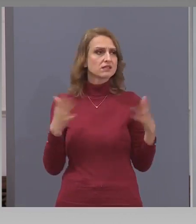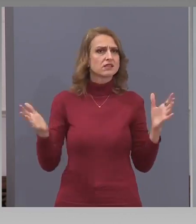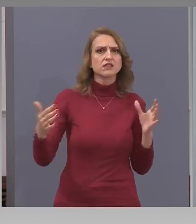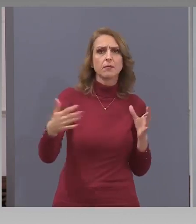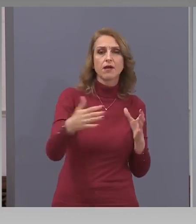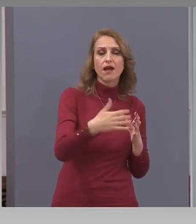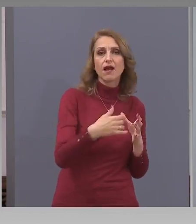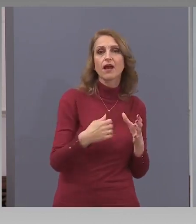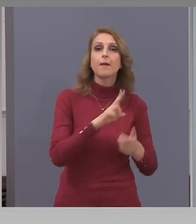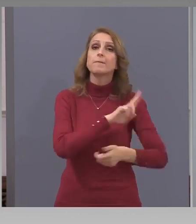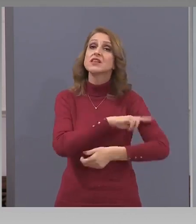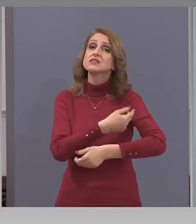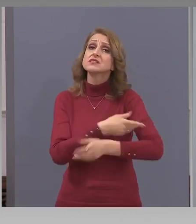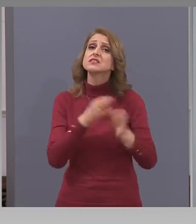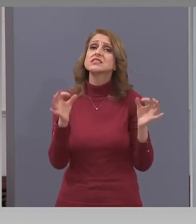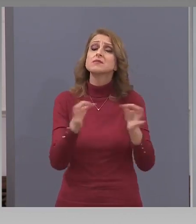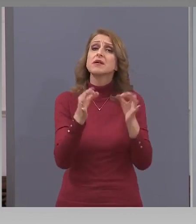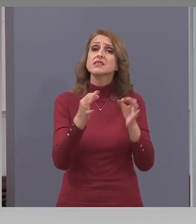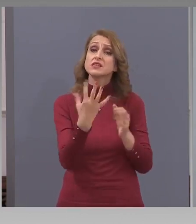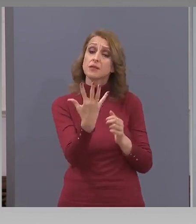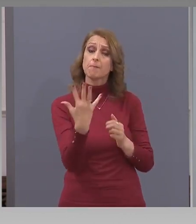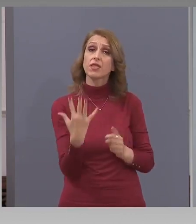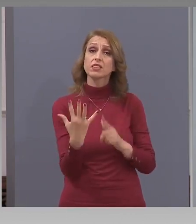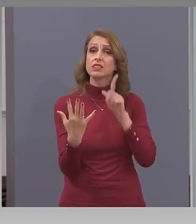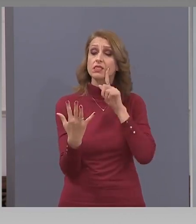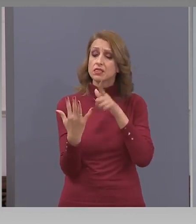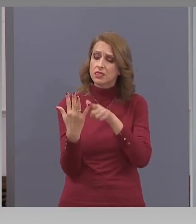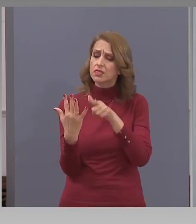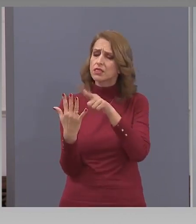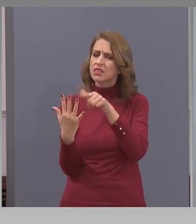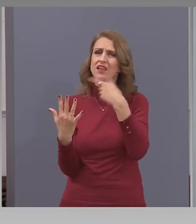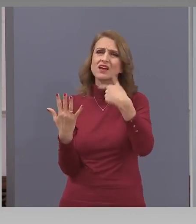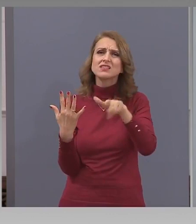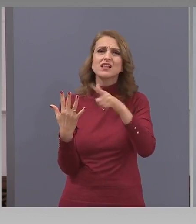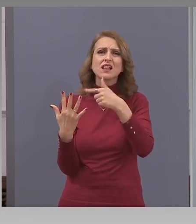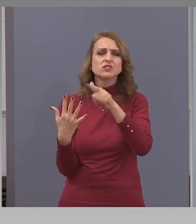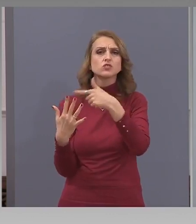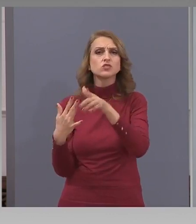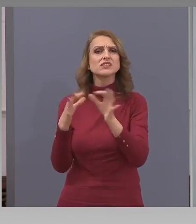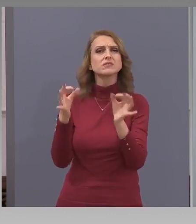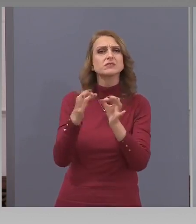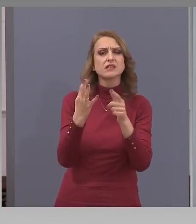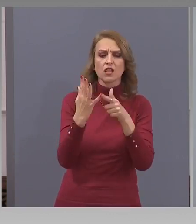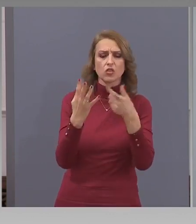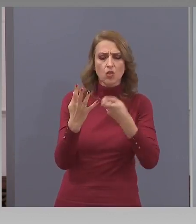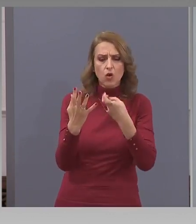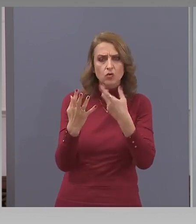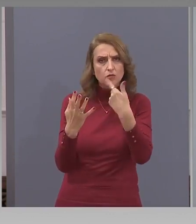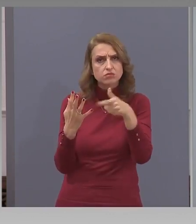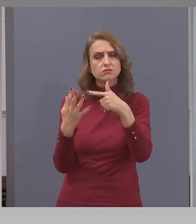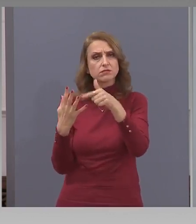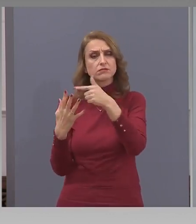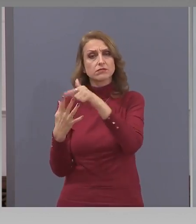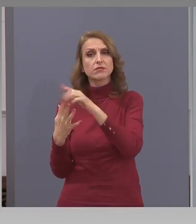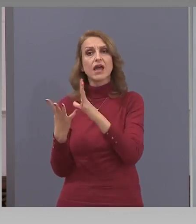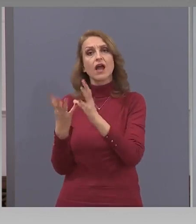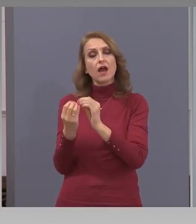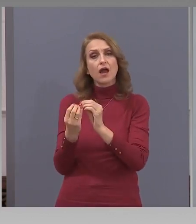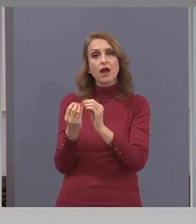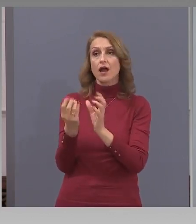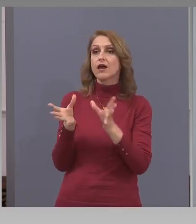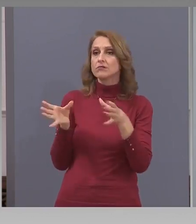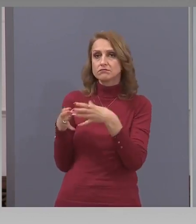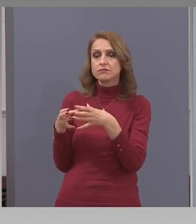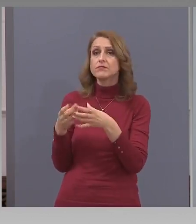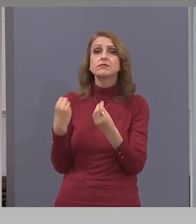съвет. От още 5 специалисти от различни сфери, които деца вика да са ми като чек